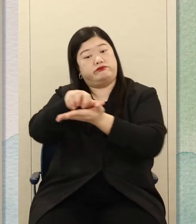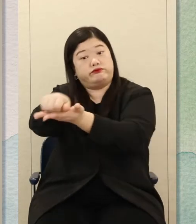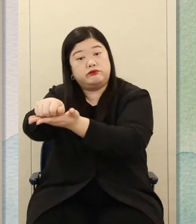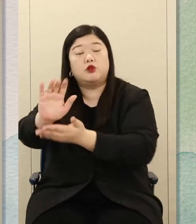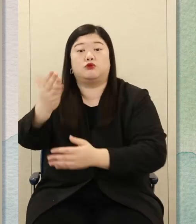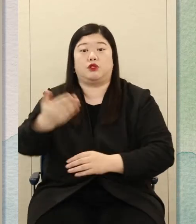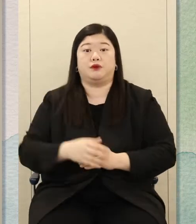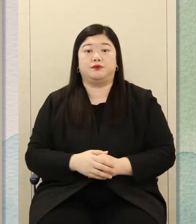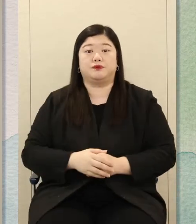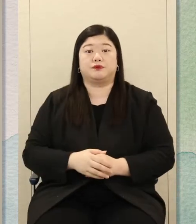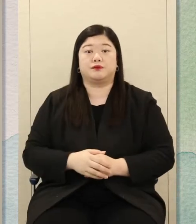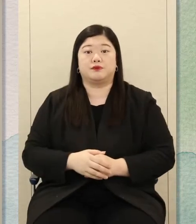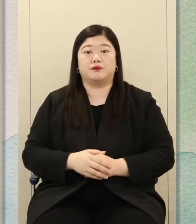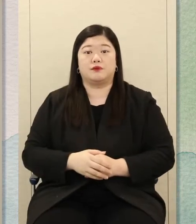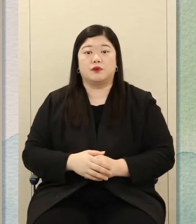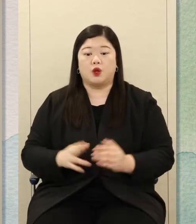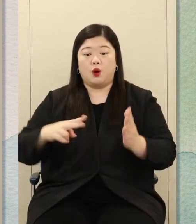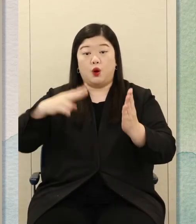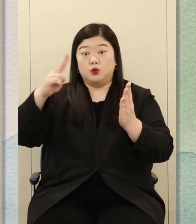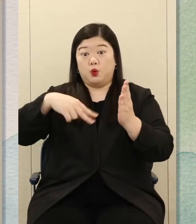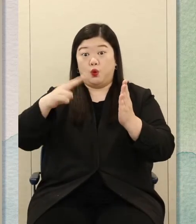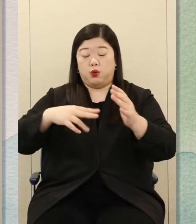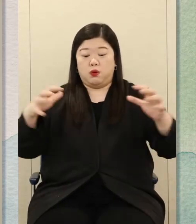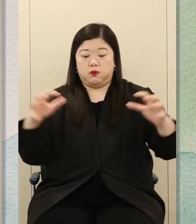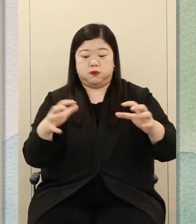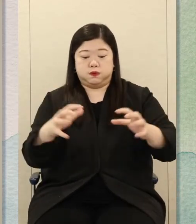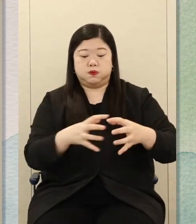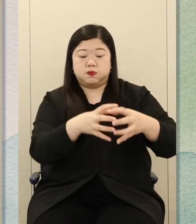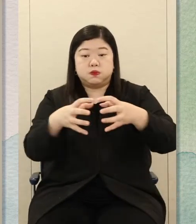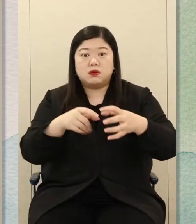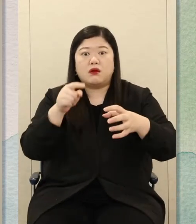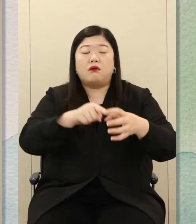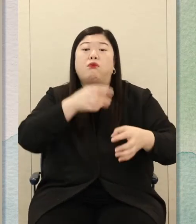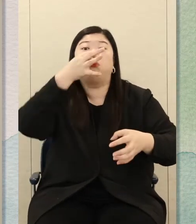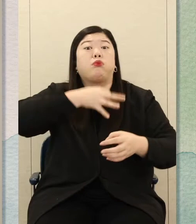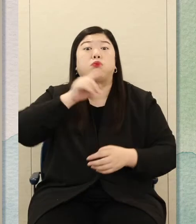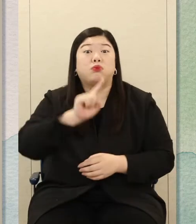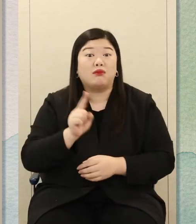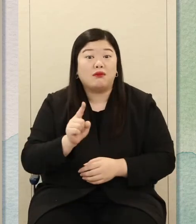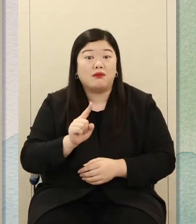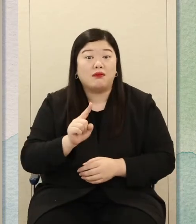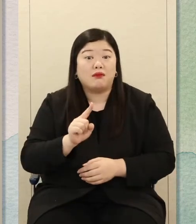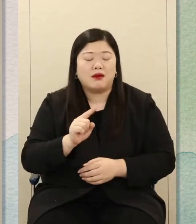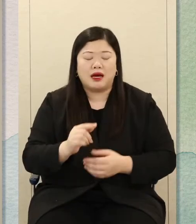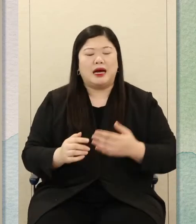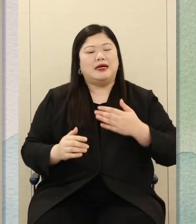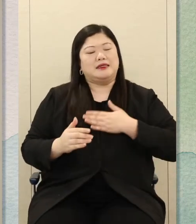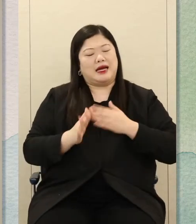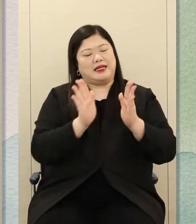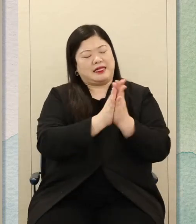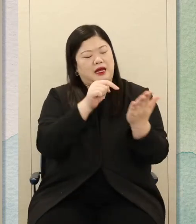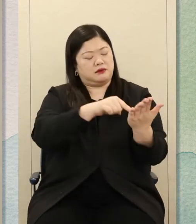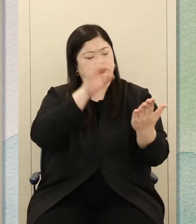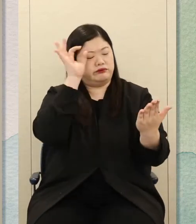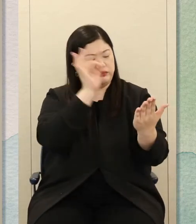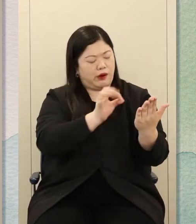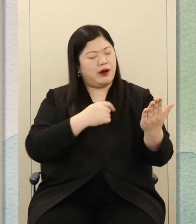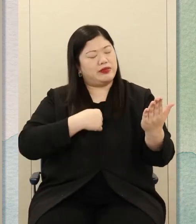좋아? 라고 얘기하면 나는 이런 생각을 하고 살았는데 나랑 다른 생각을 하는